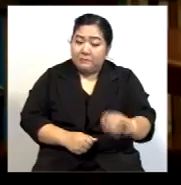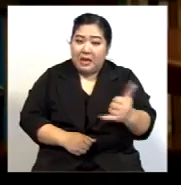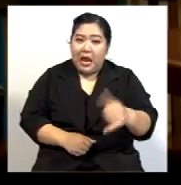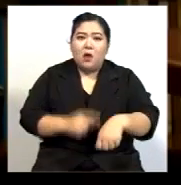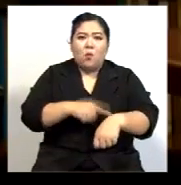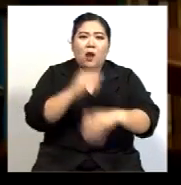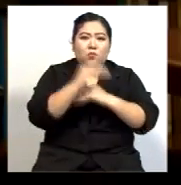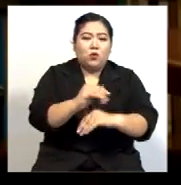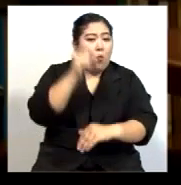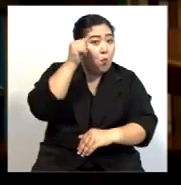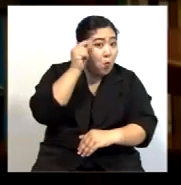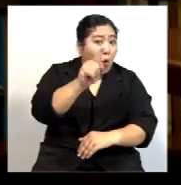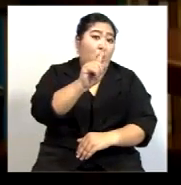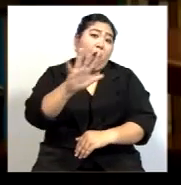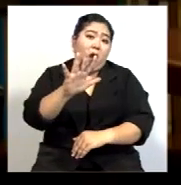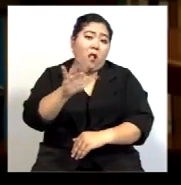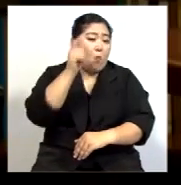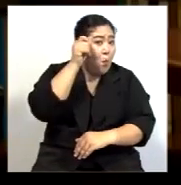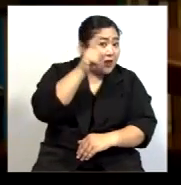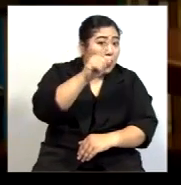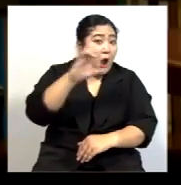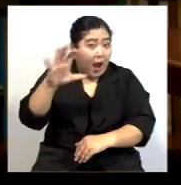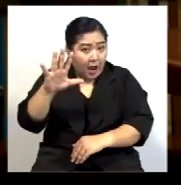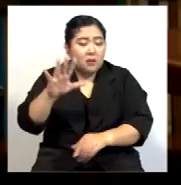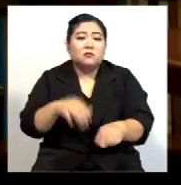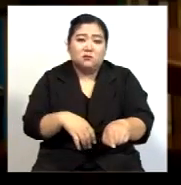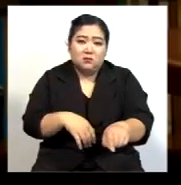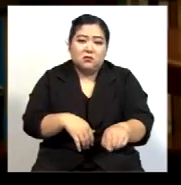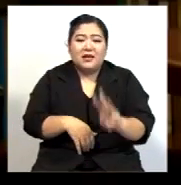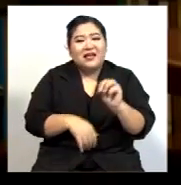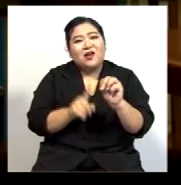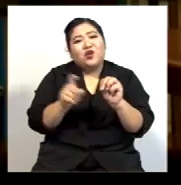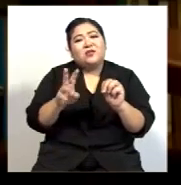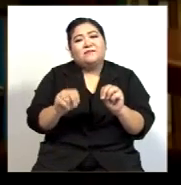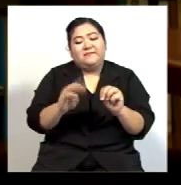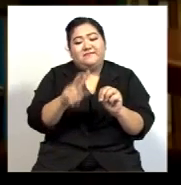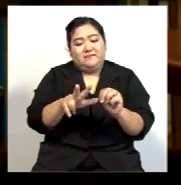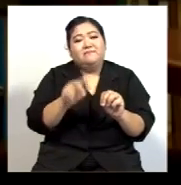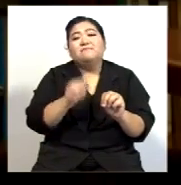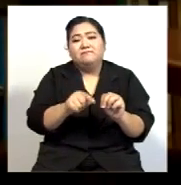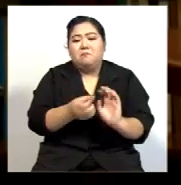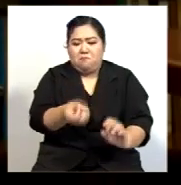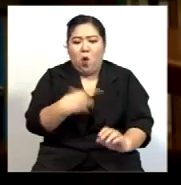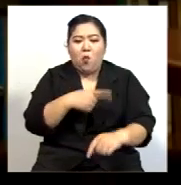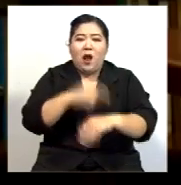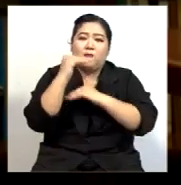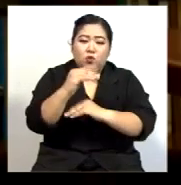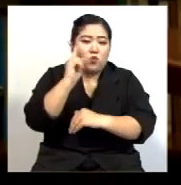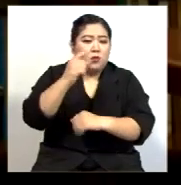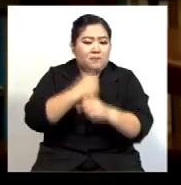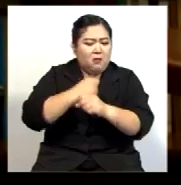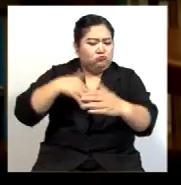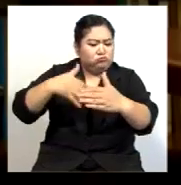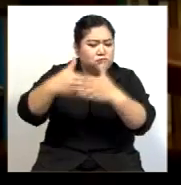105วันนะตามบทบัญญัติมาตรา143นะครับซึ่งในบทบัญญัติมาตรา143เนี่ยก็กำหนดเอาไว้ว่า